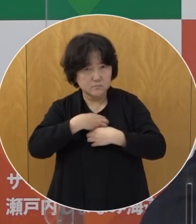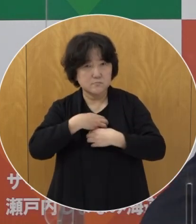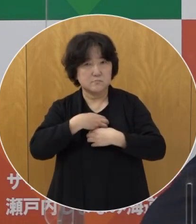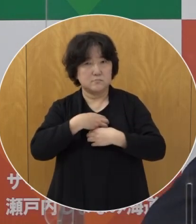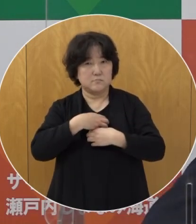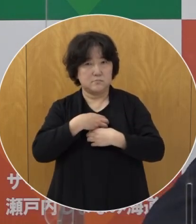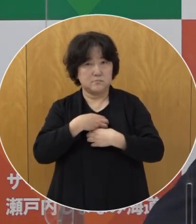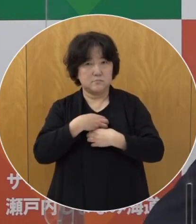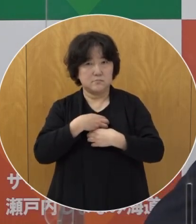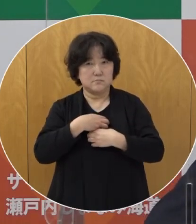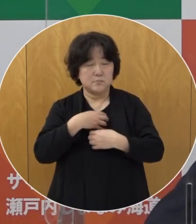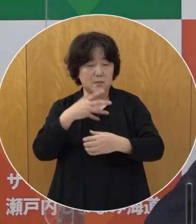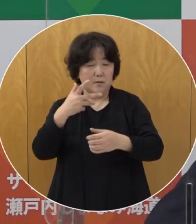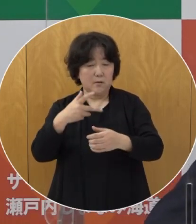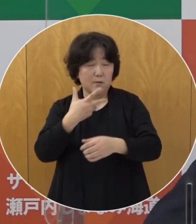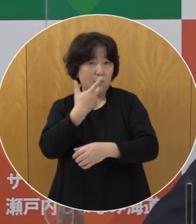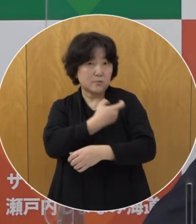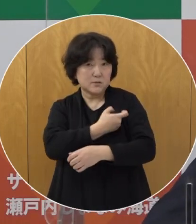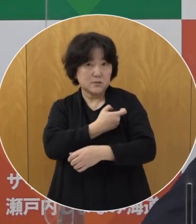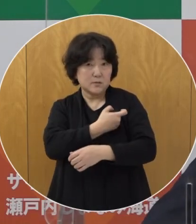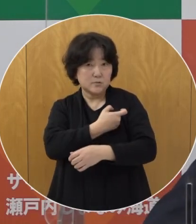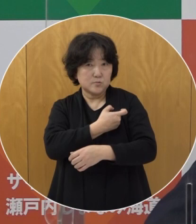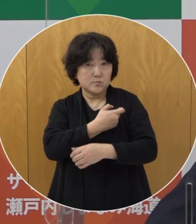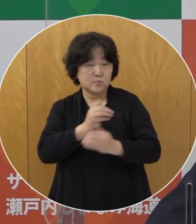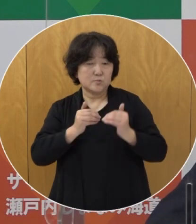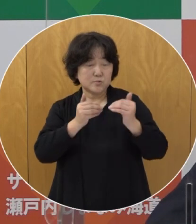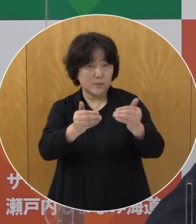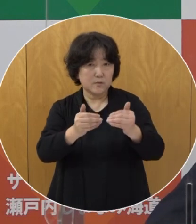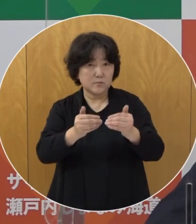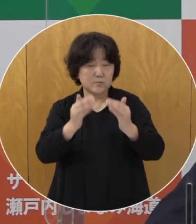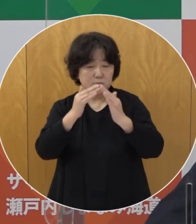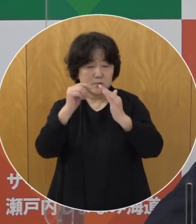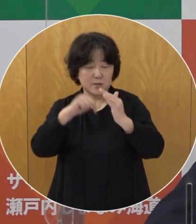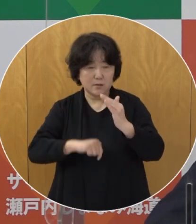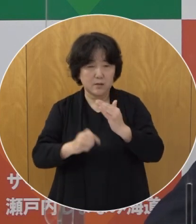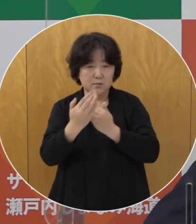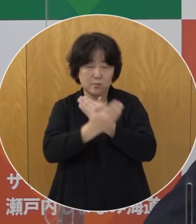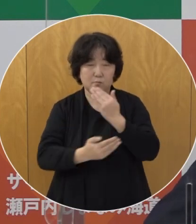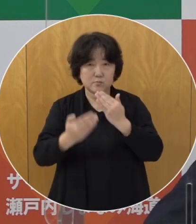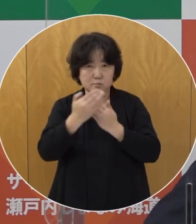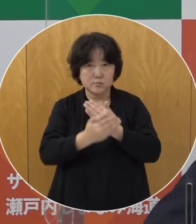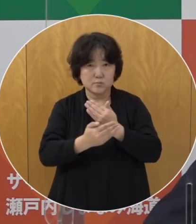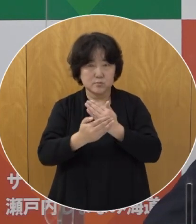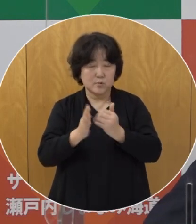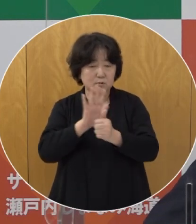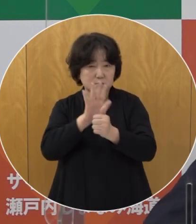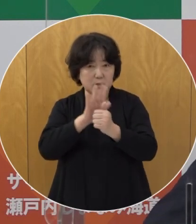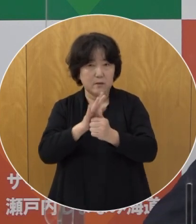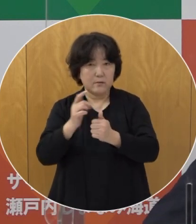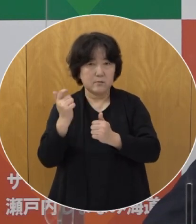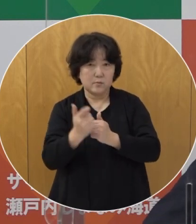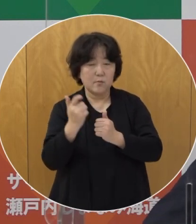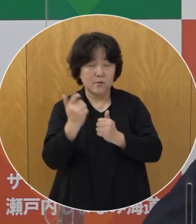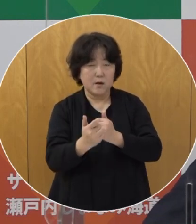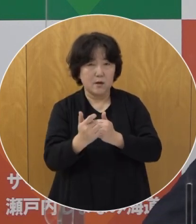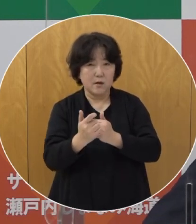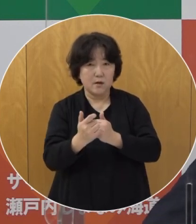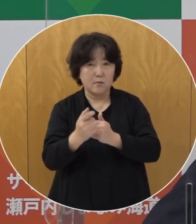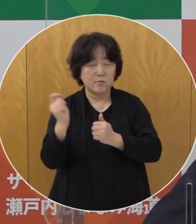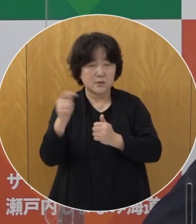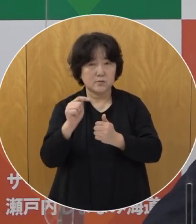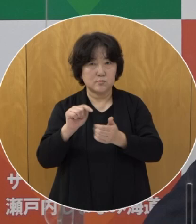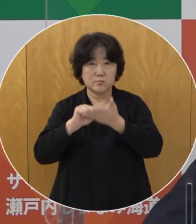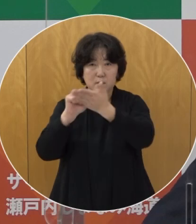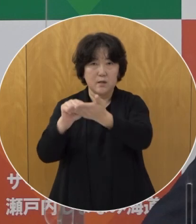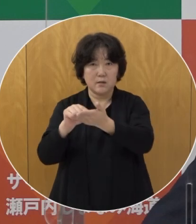され、ワクチン接種の促進や自宅療養の支援強化などを国に求める緊急提言をま